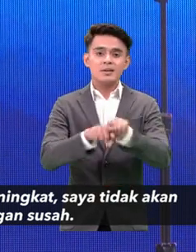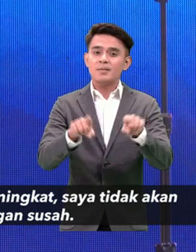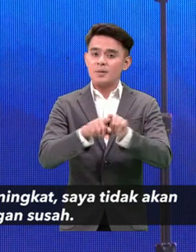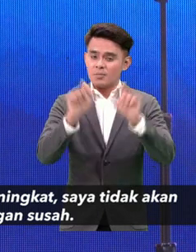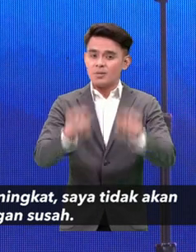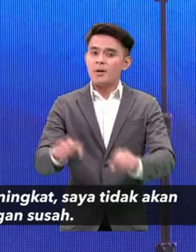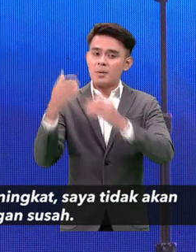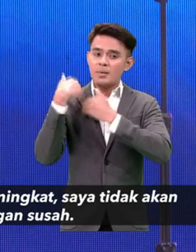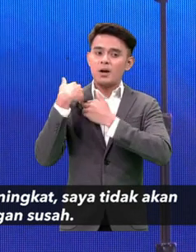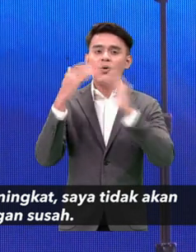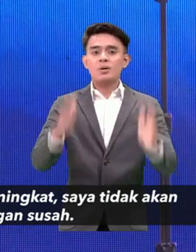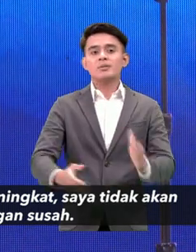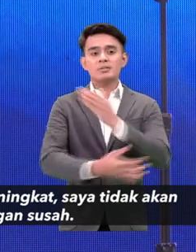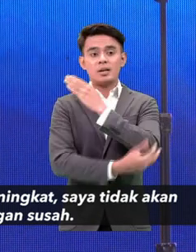if,